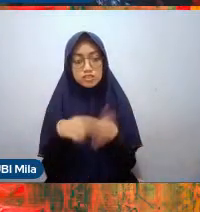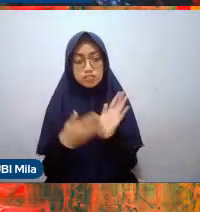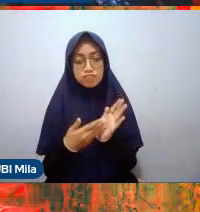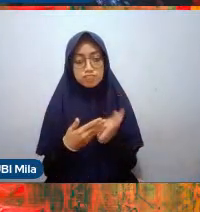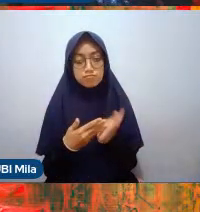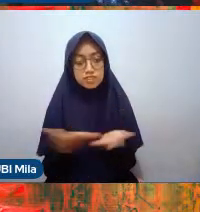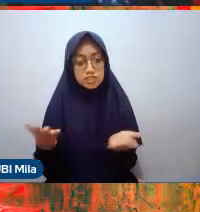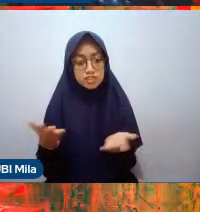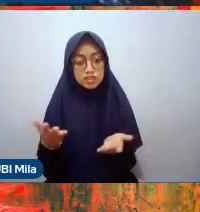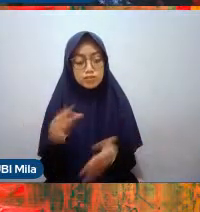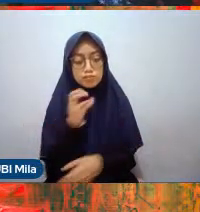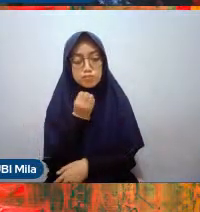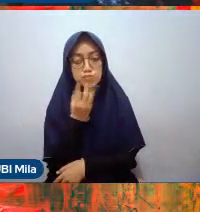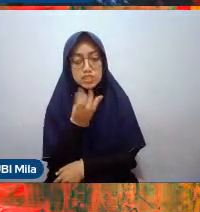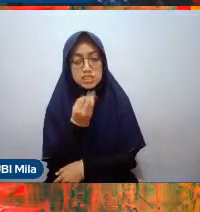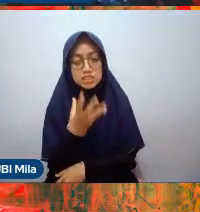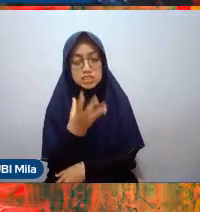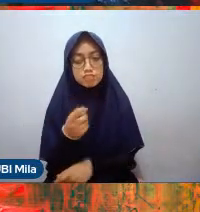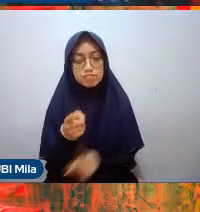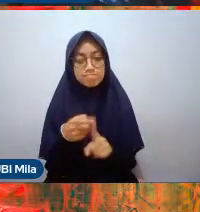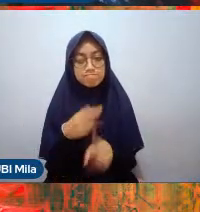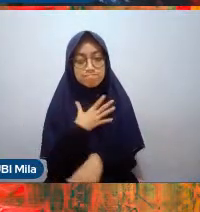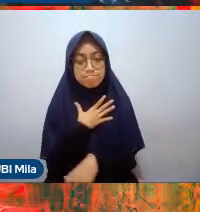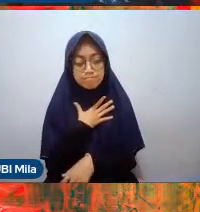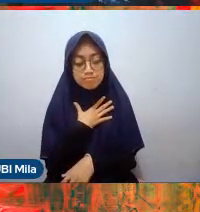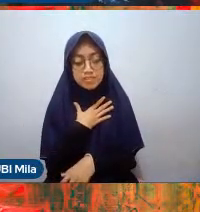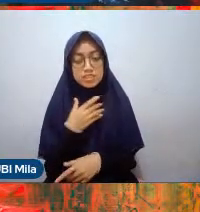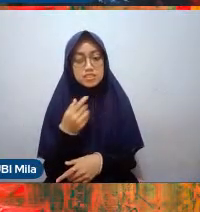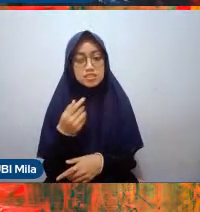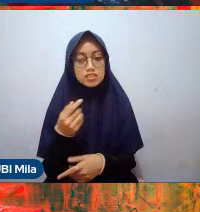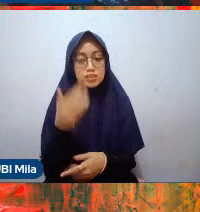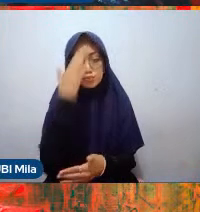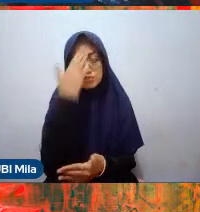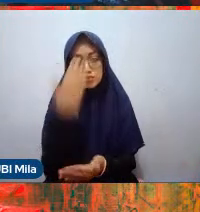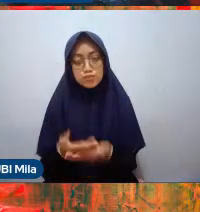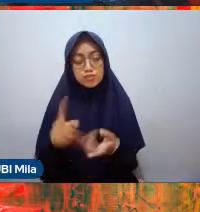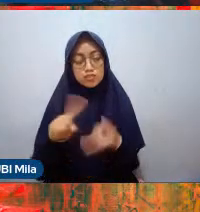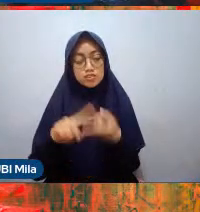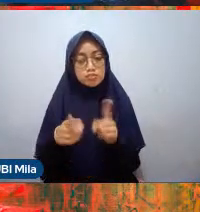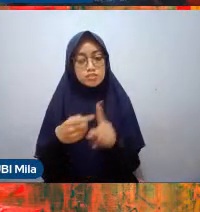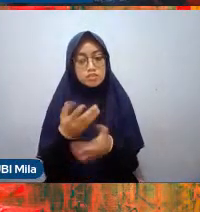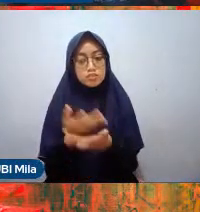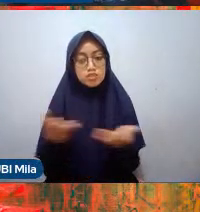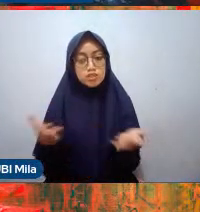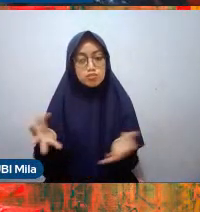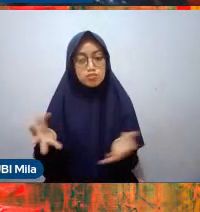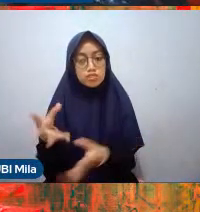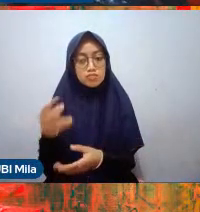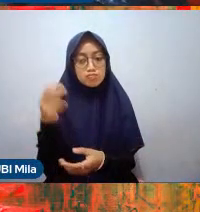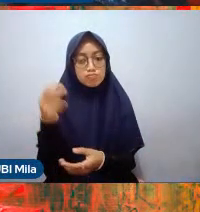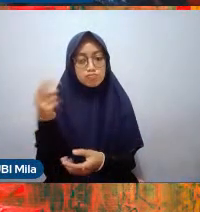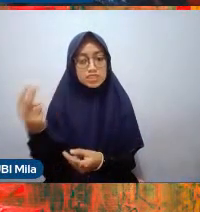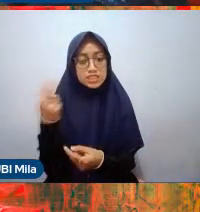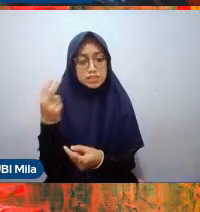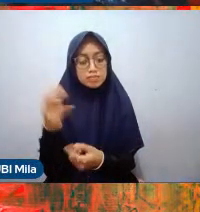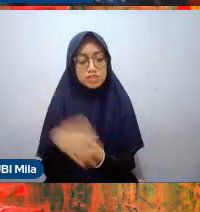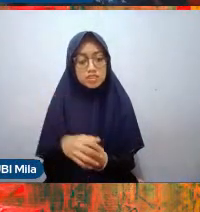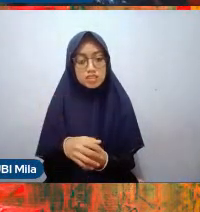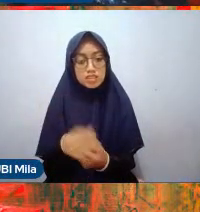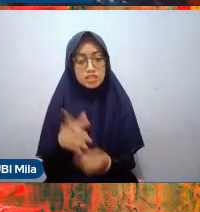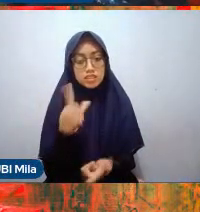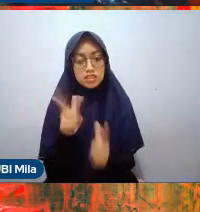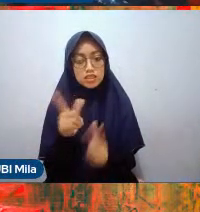penjelasan dari saya, terima kasih kepada sahabat yang sudah mengikuti acara hari ini sampai selesai. Apabila ada yang masih belum